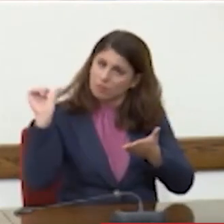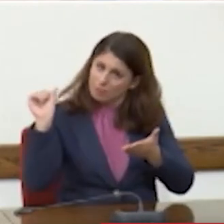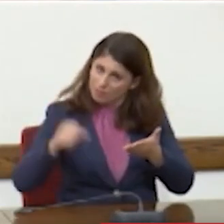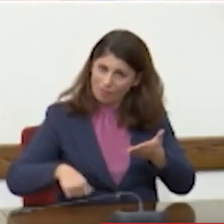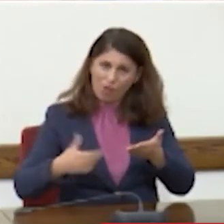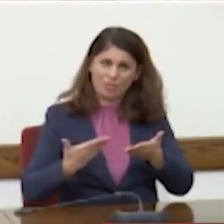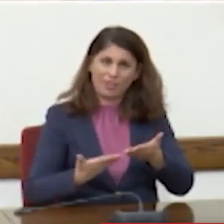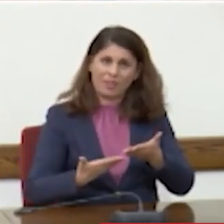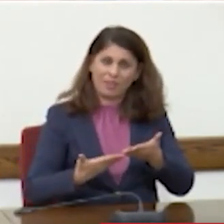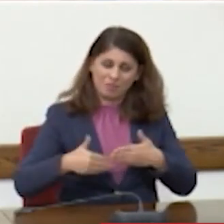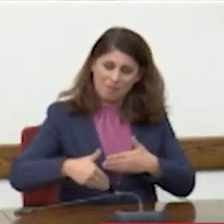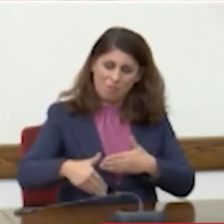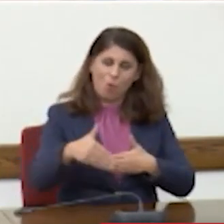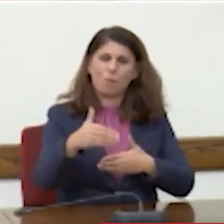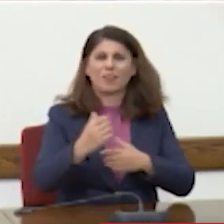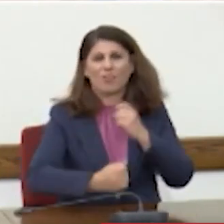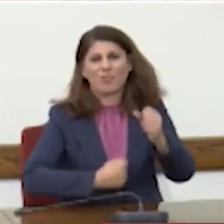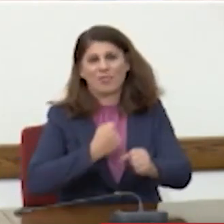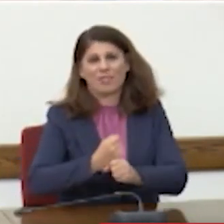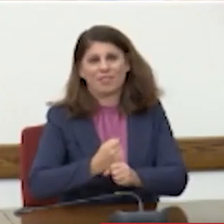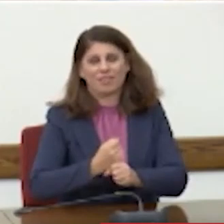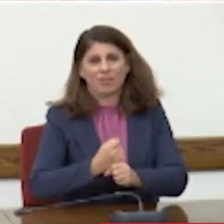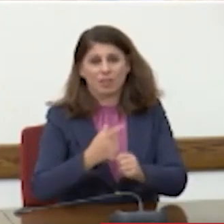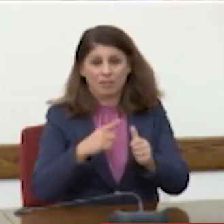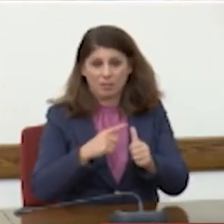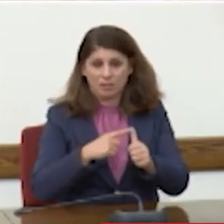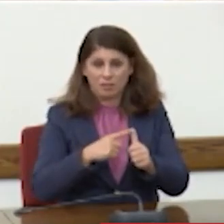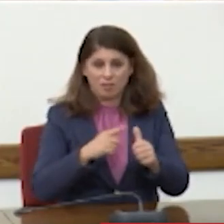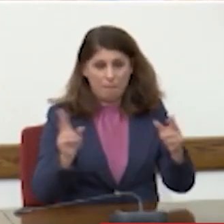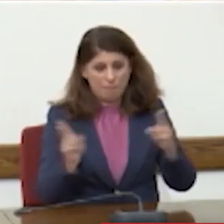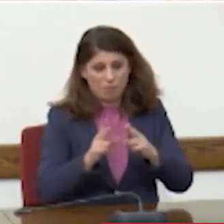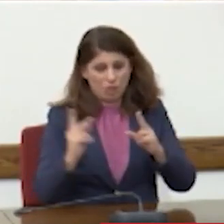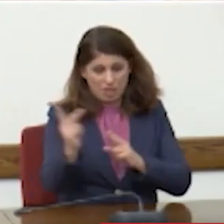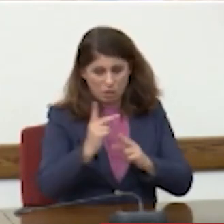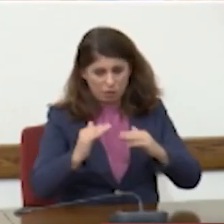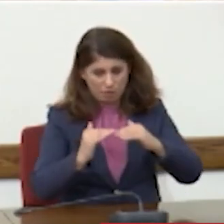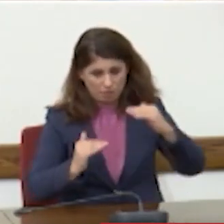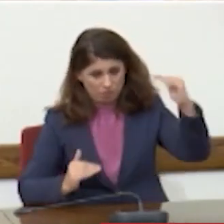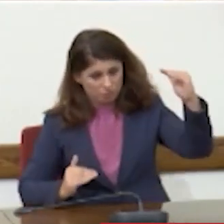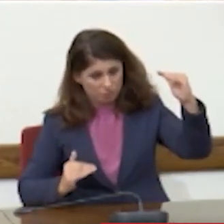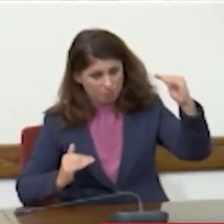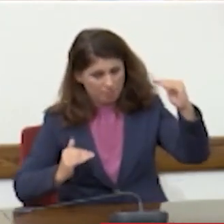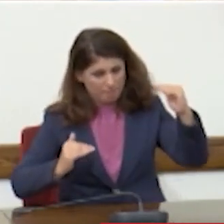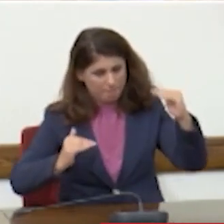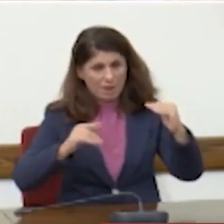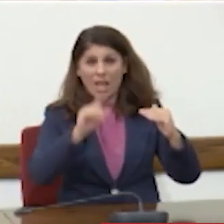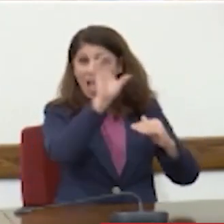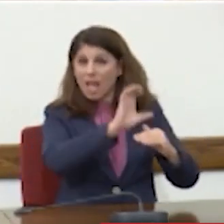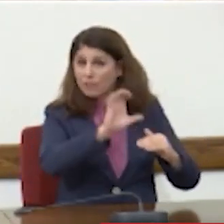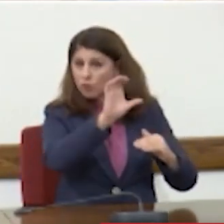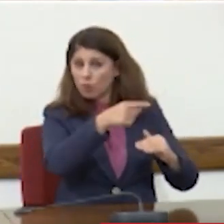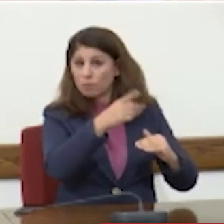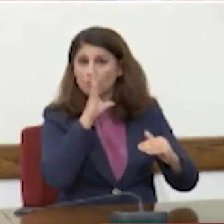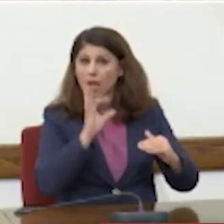συνέβη. Αντιθέτως, ο Πρωθυπουργός αποφάσισε να αντιμετωπίσει ως δεδομένη τη σμίκρυνση του ελληνισμού και να αναφερθεί στην